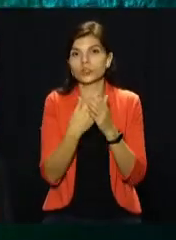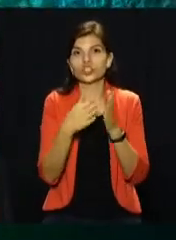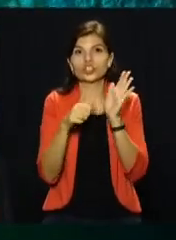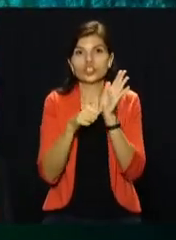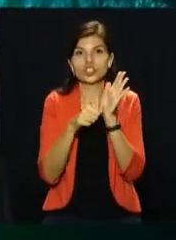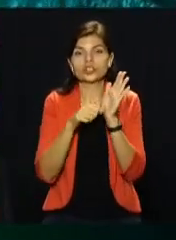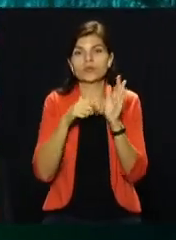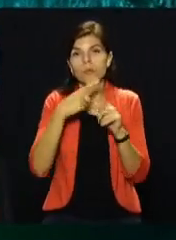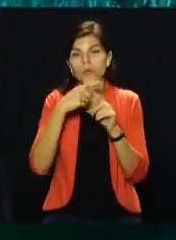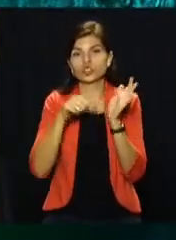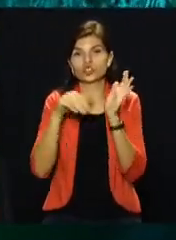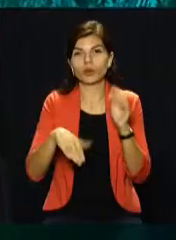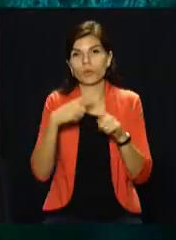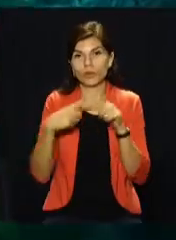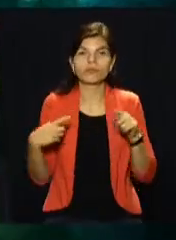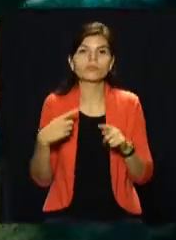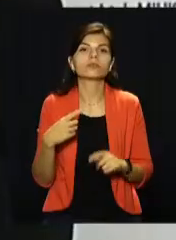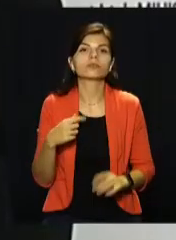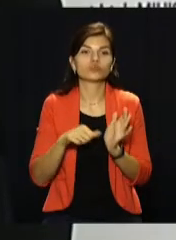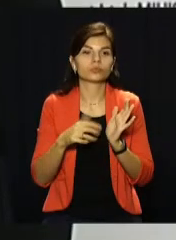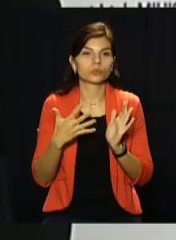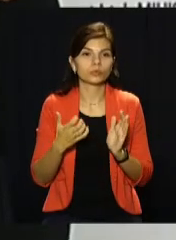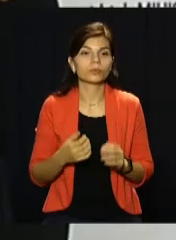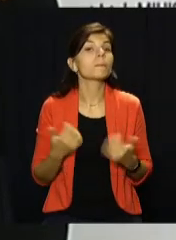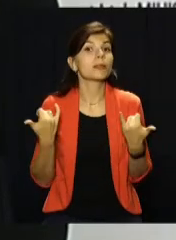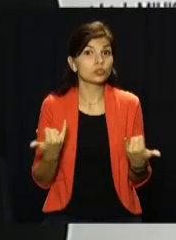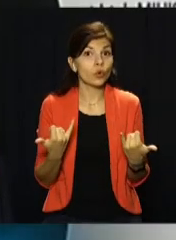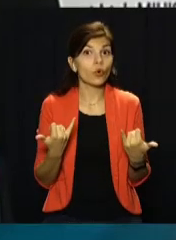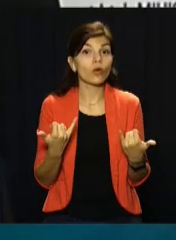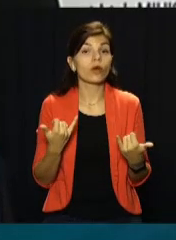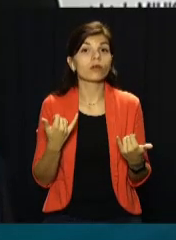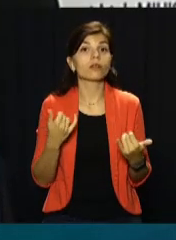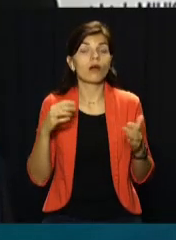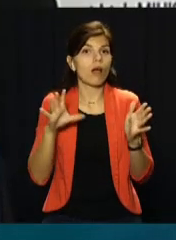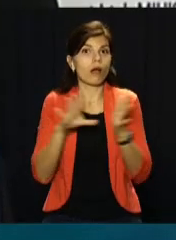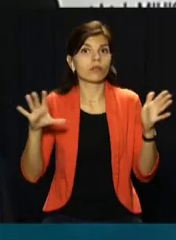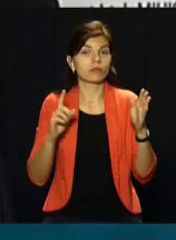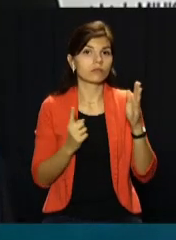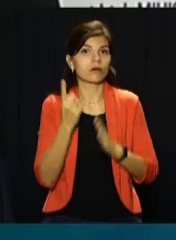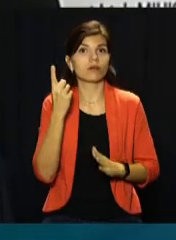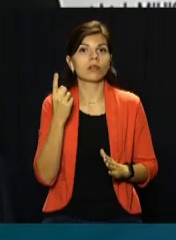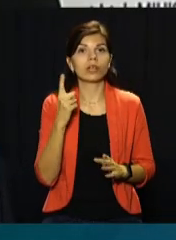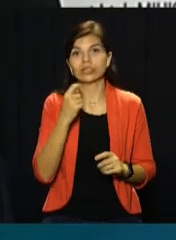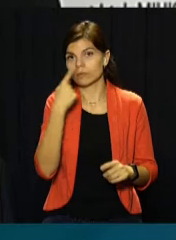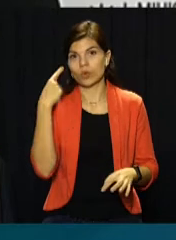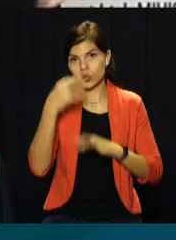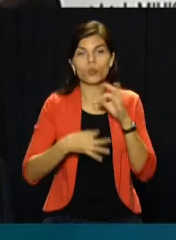понад 6,5 тисяч українців. Сьогодні черговий антирекорд. За минулу